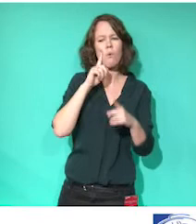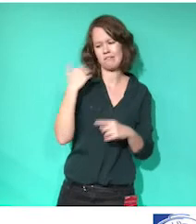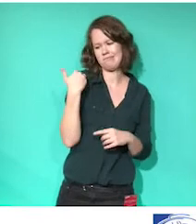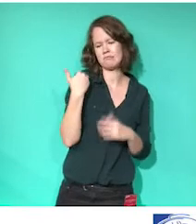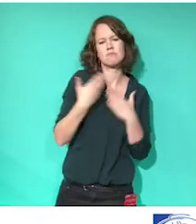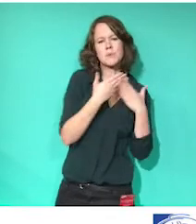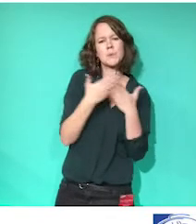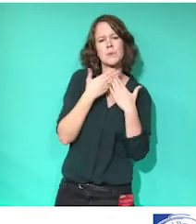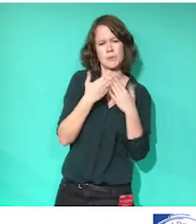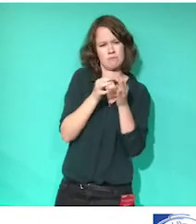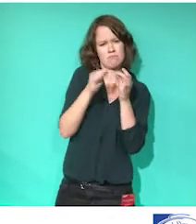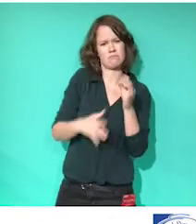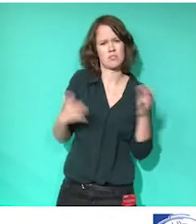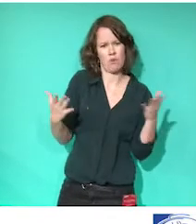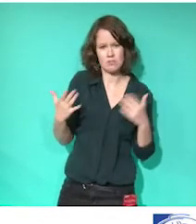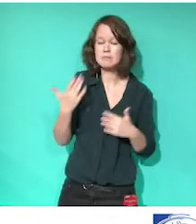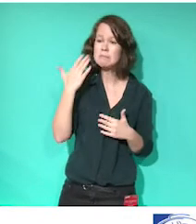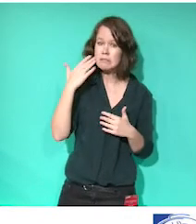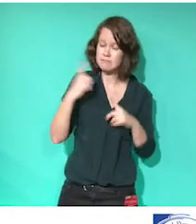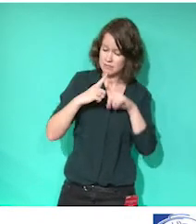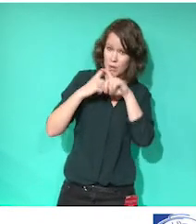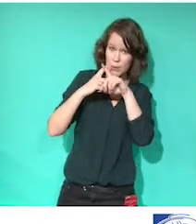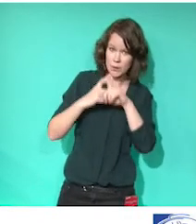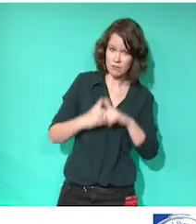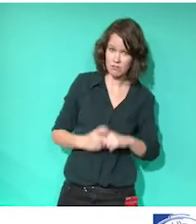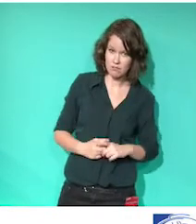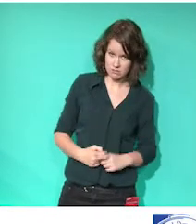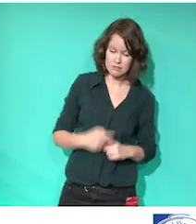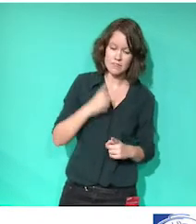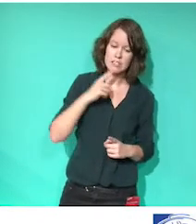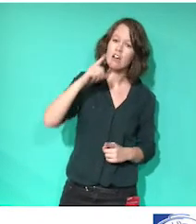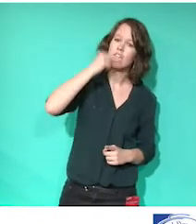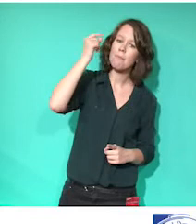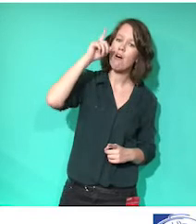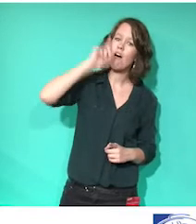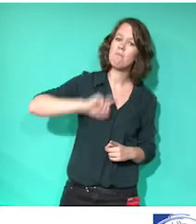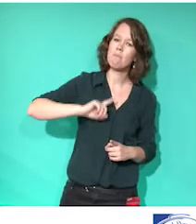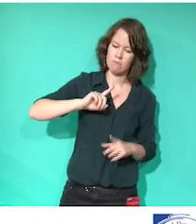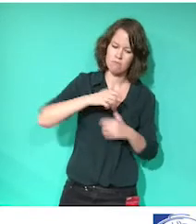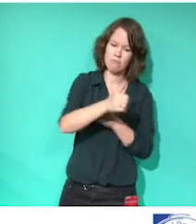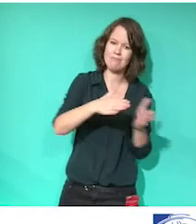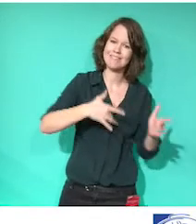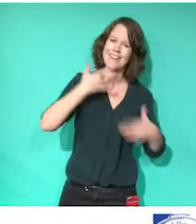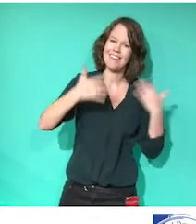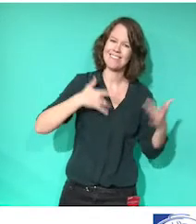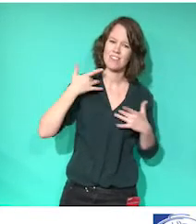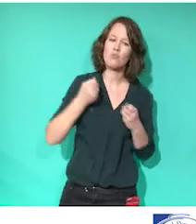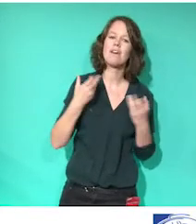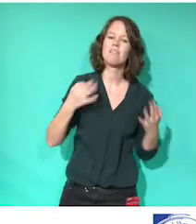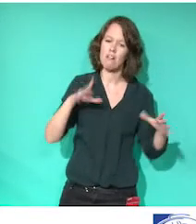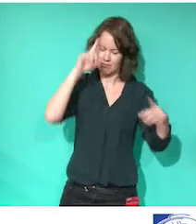études, si on applique un principe de parité, pour rattraper le retard entre femmes et hommes dans le théâtre, il faudrait un